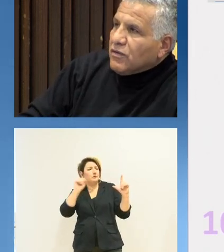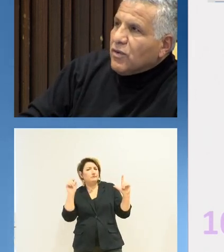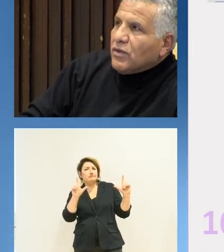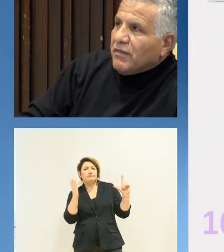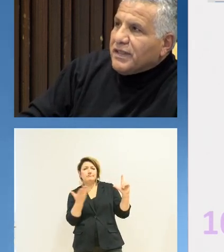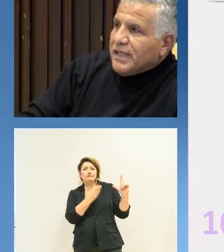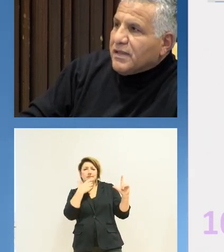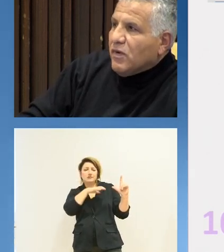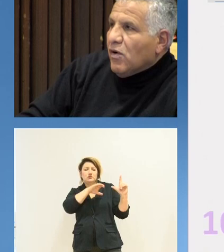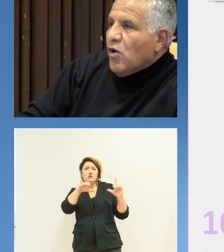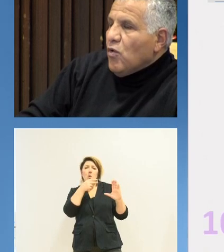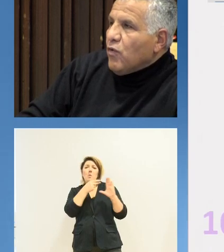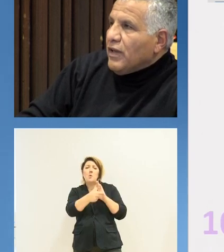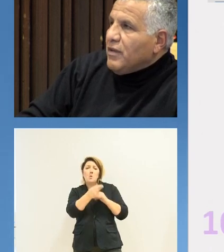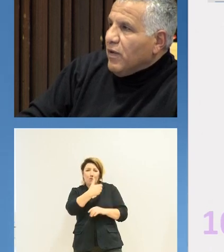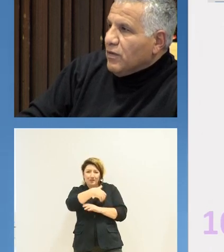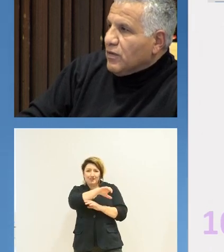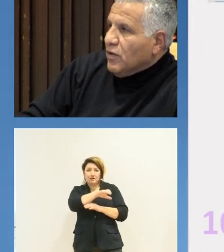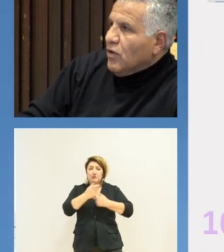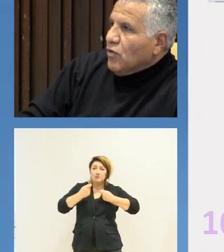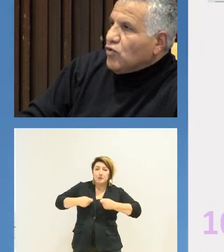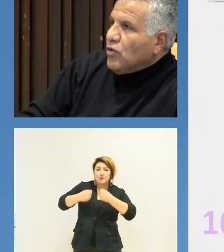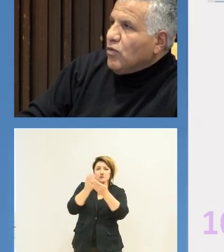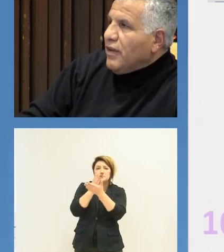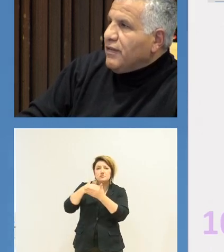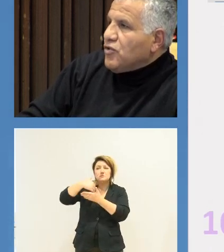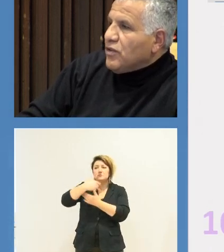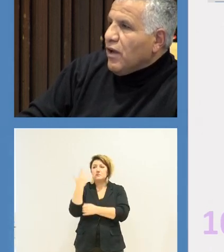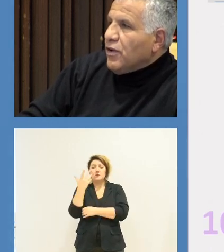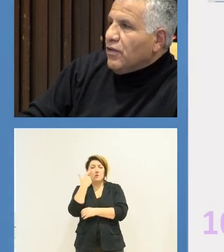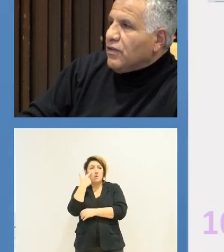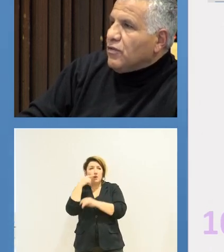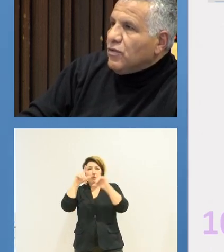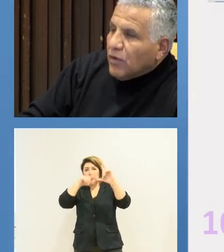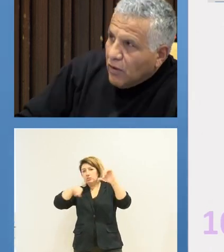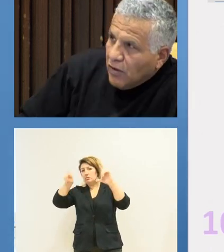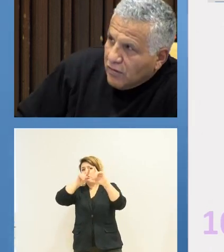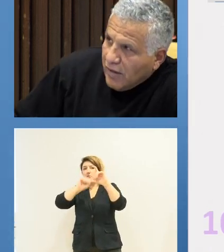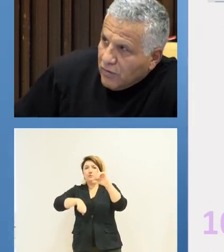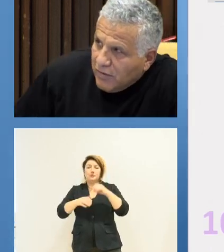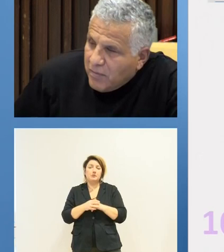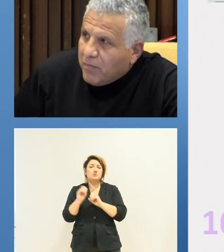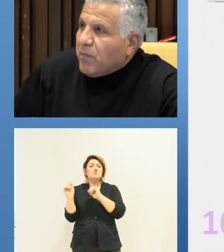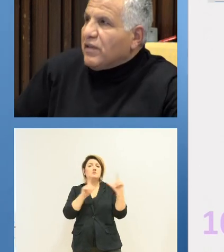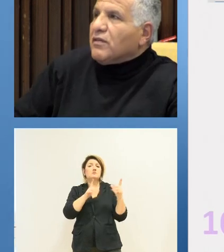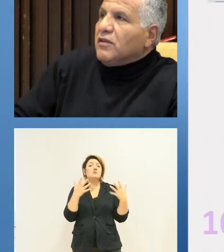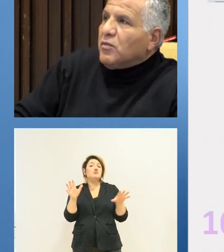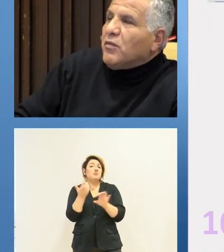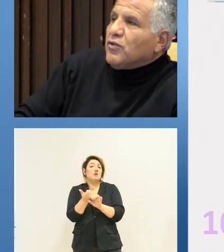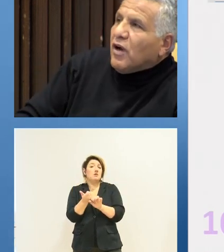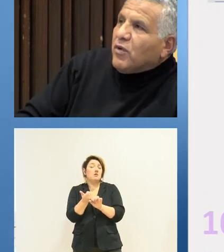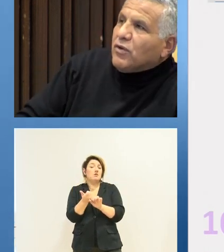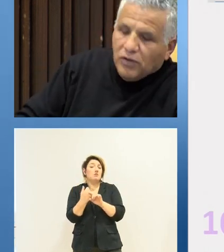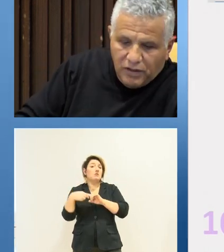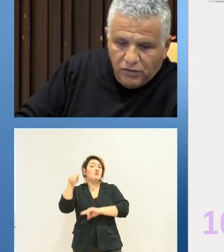100 euros d'investissement où vont les dépenses donc je vous laisse y jeter un oeil c'est une salle qu'on avait présentée au